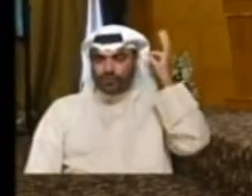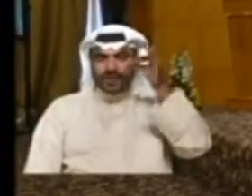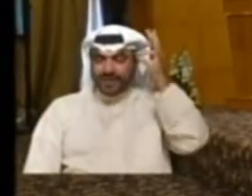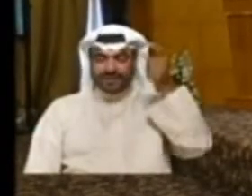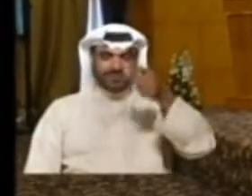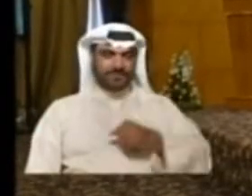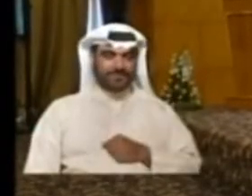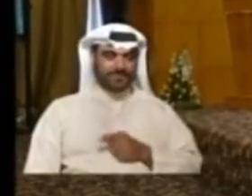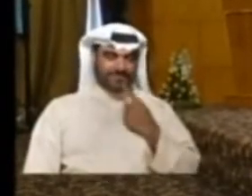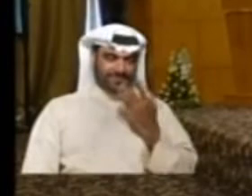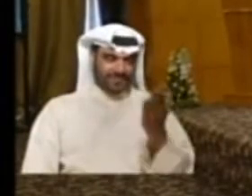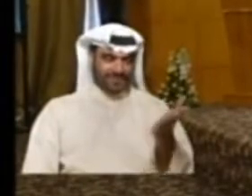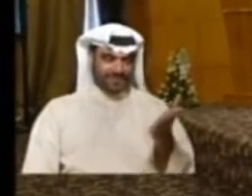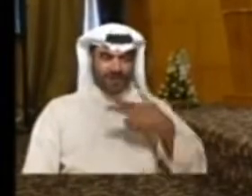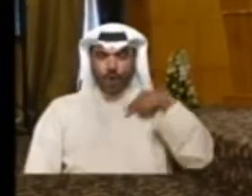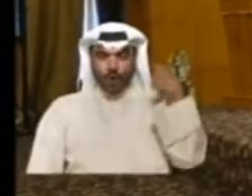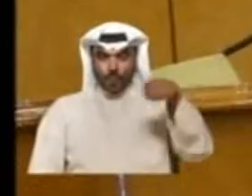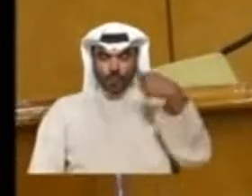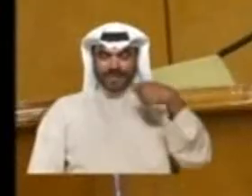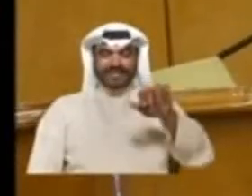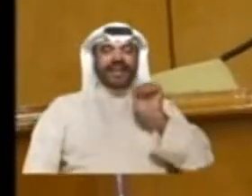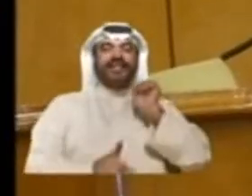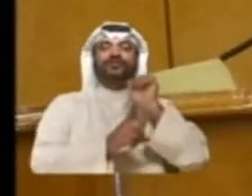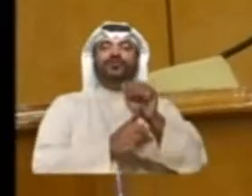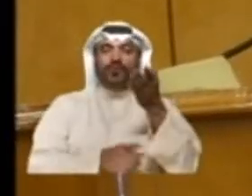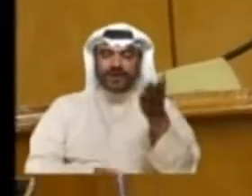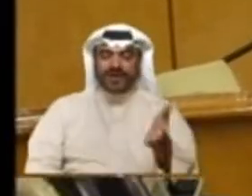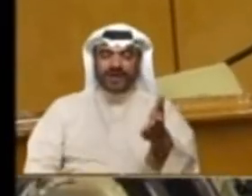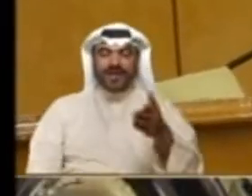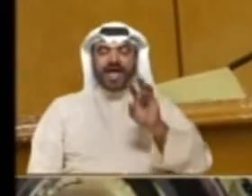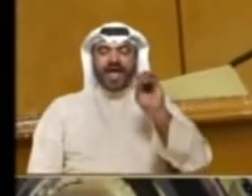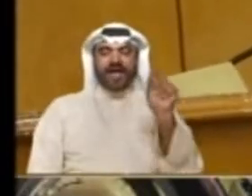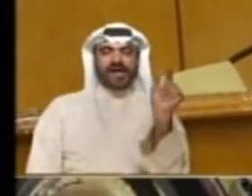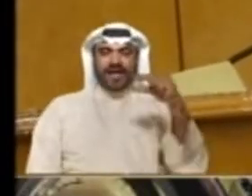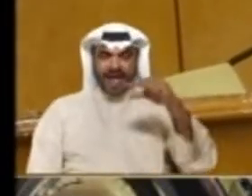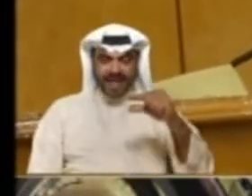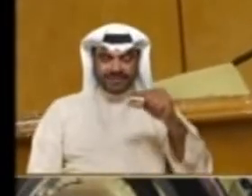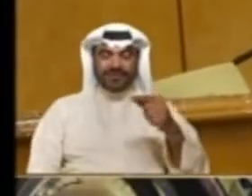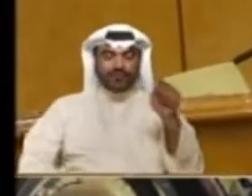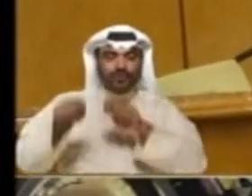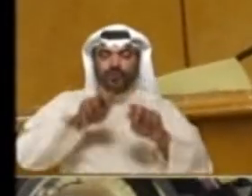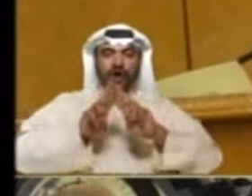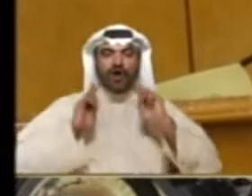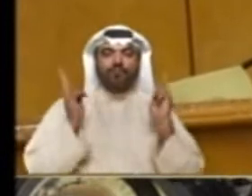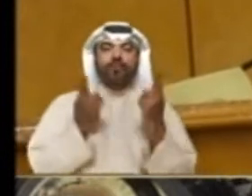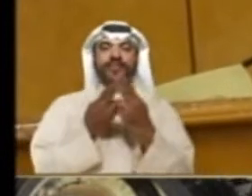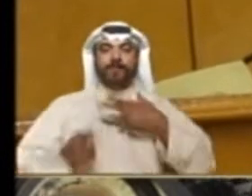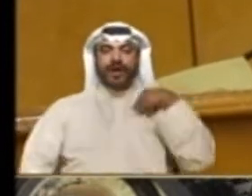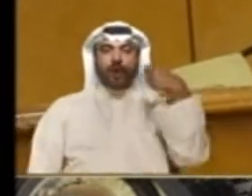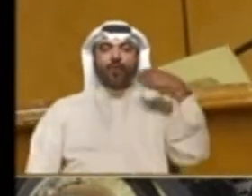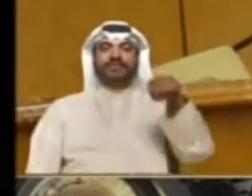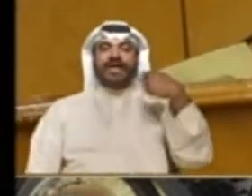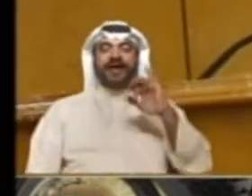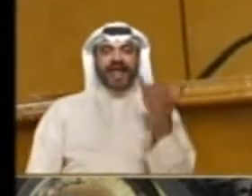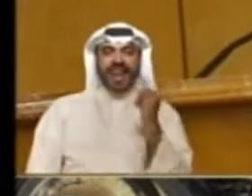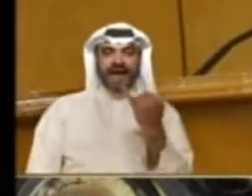ترأست وزيرة الشؤون الاجتماعية والعمل ووزيرة الدولة للشؤون الاقتصادية هند الصبيحة أشغال المؤتمر الوزاري العربي